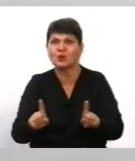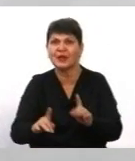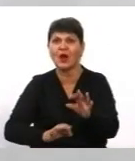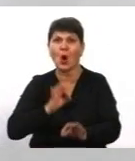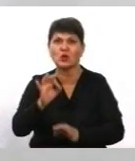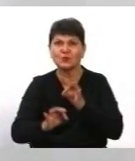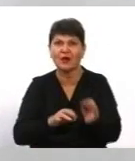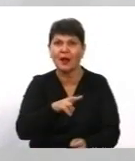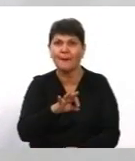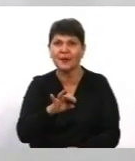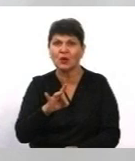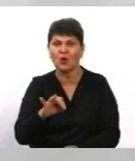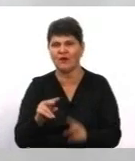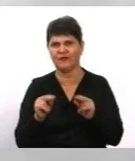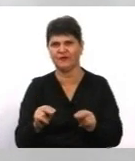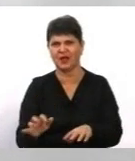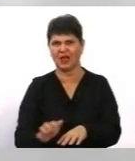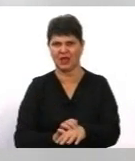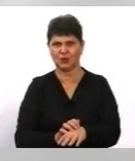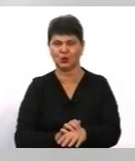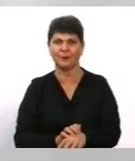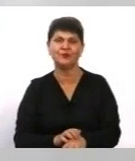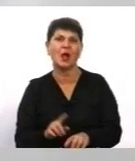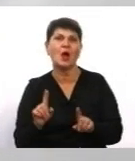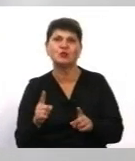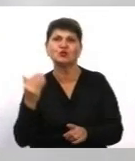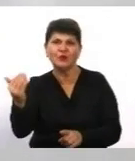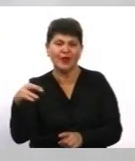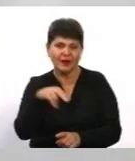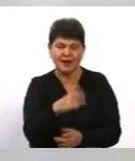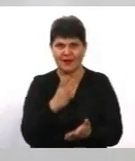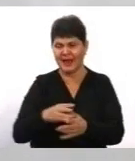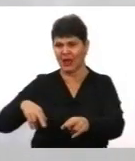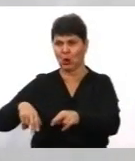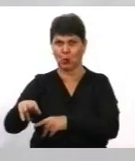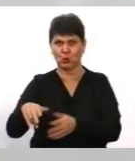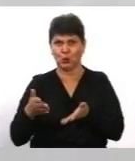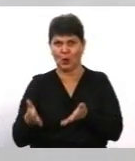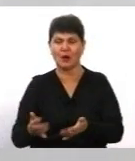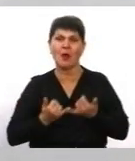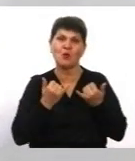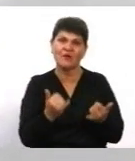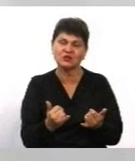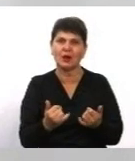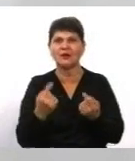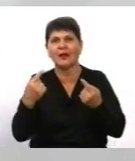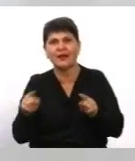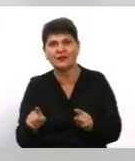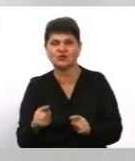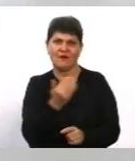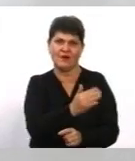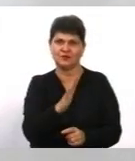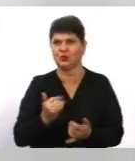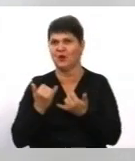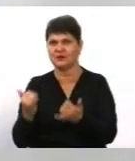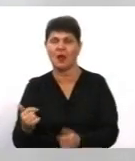Пирогова, відверто дратують. Чого вас туди несе, коли є тротуар? Поважайте інших, і вас будуть поважати. А я